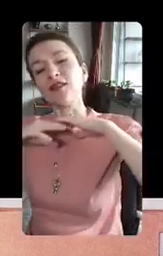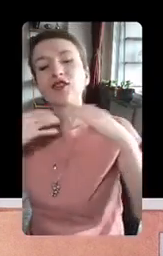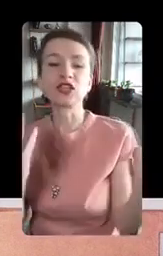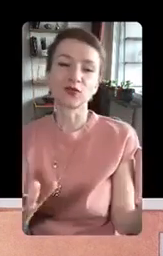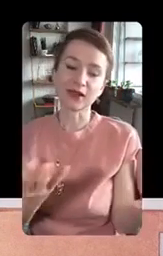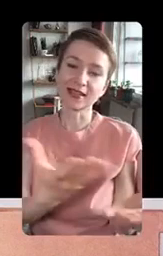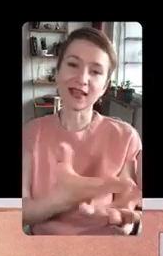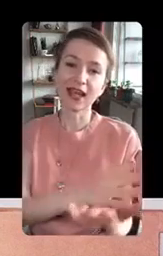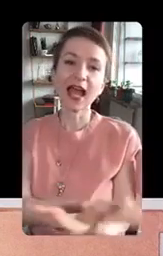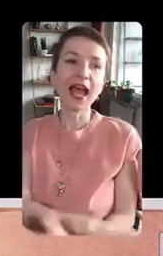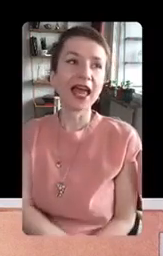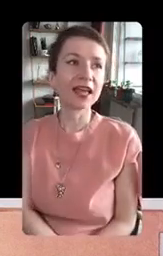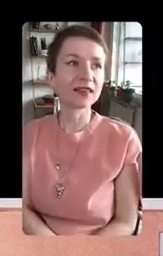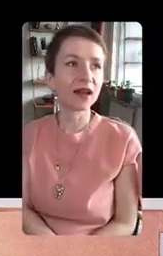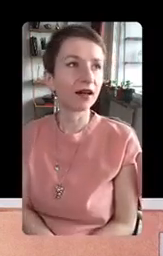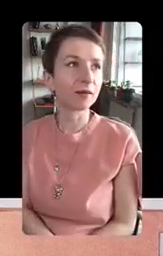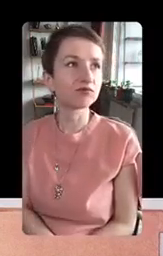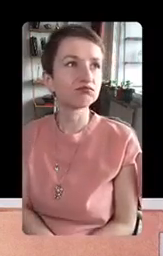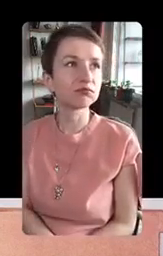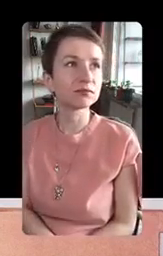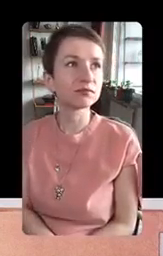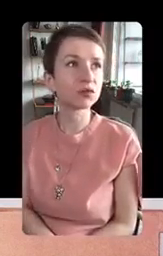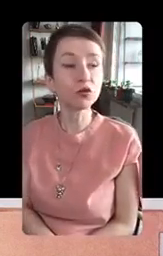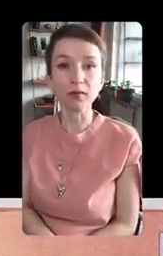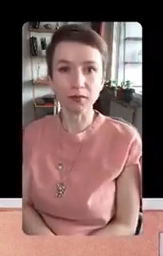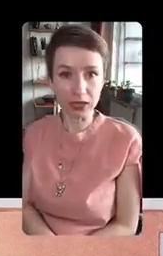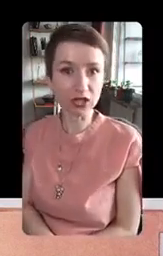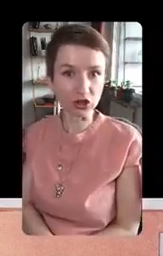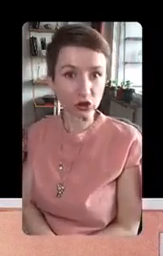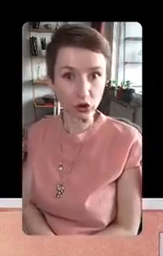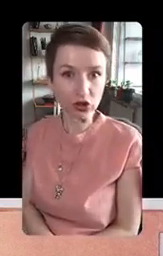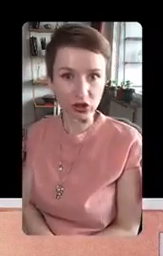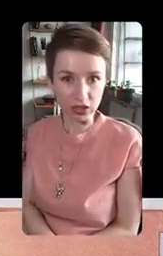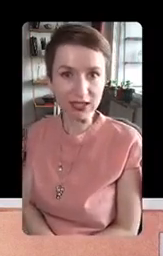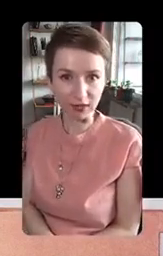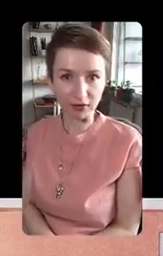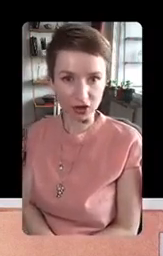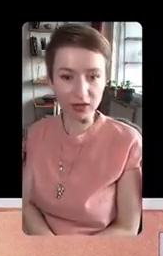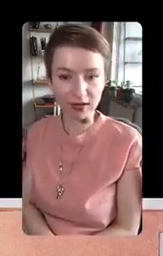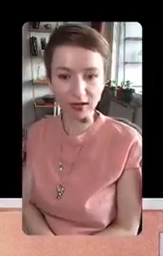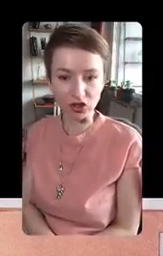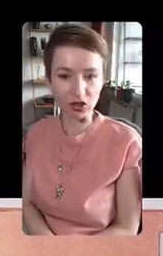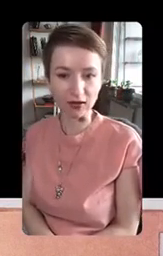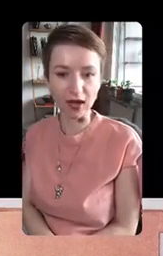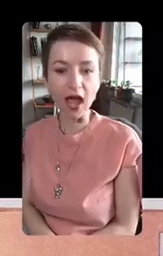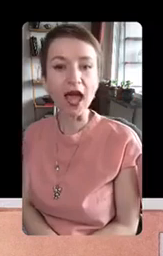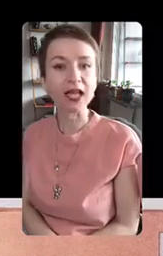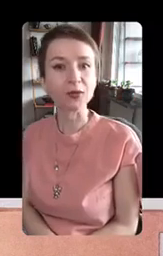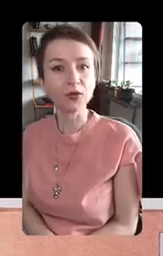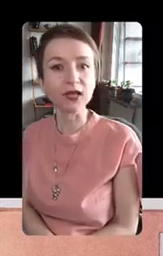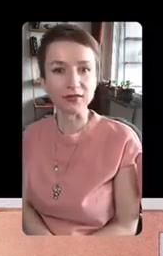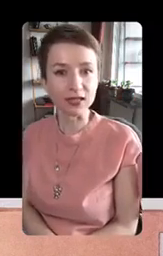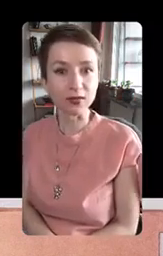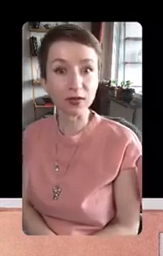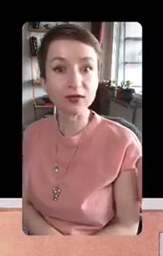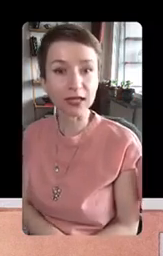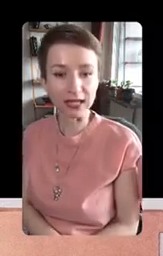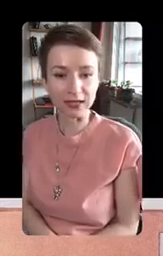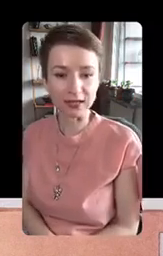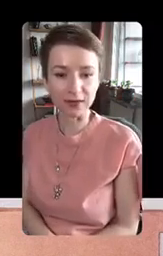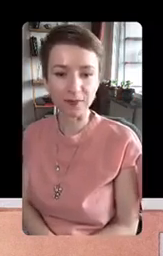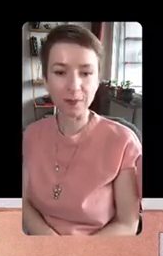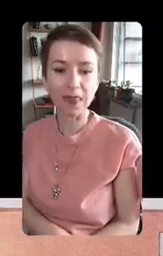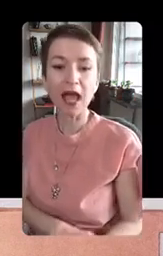прям главнейший праздник. Это, ну, мне кажется, что даже часто важнее дня рождения. Это повод для всей